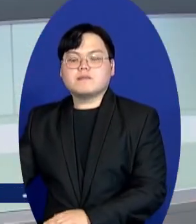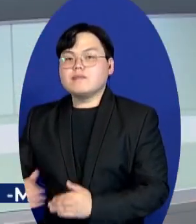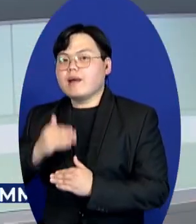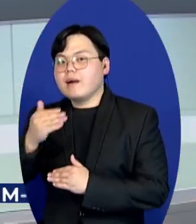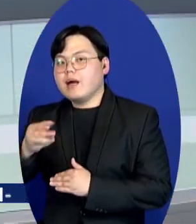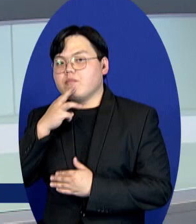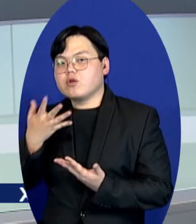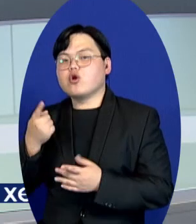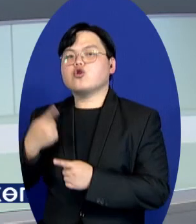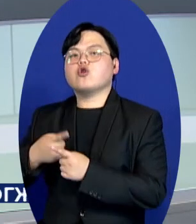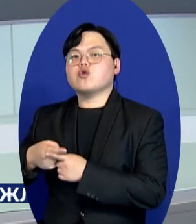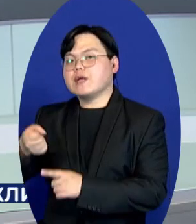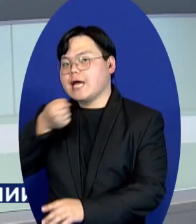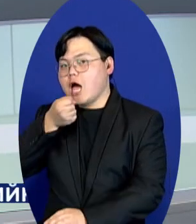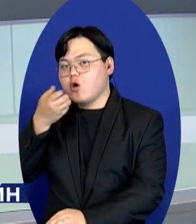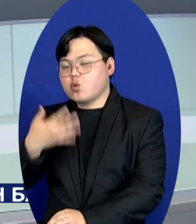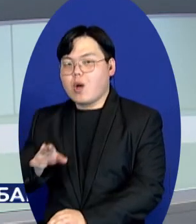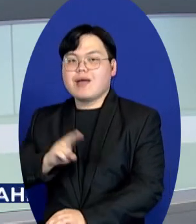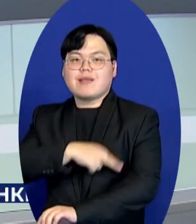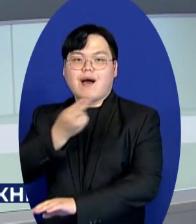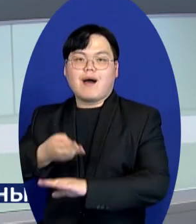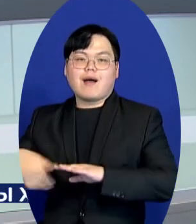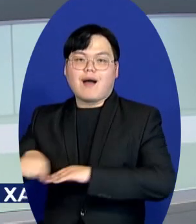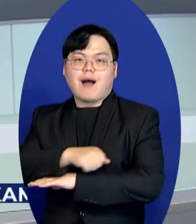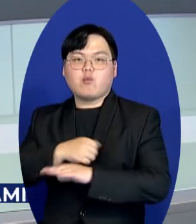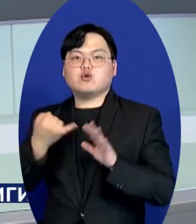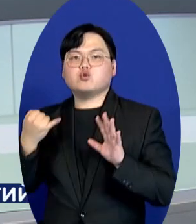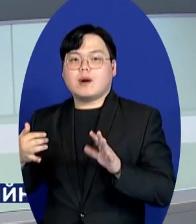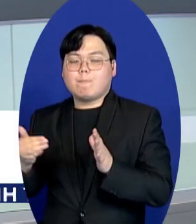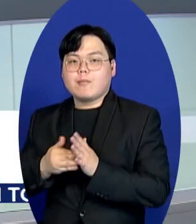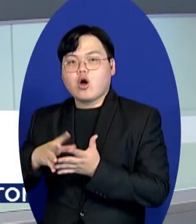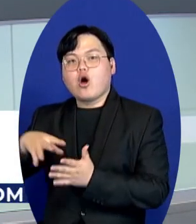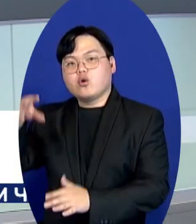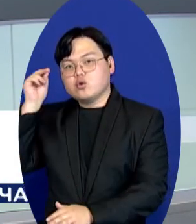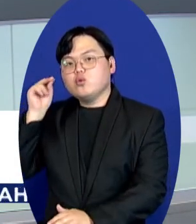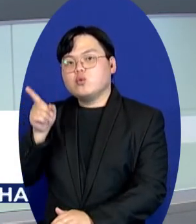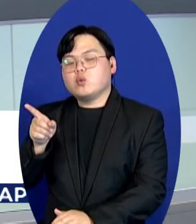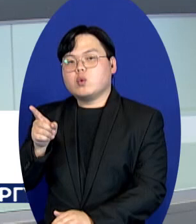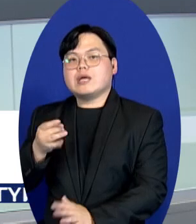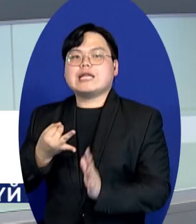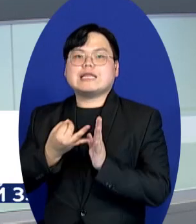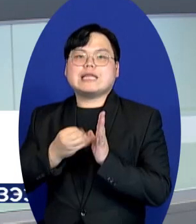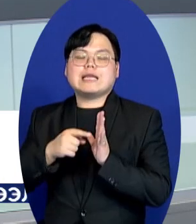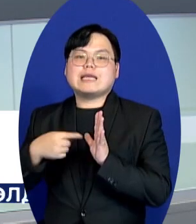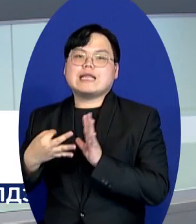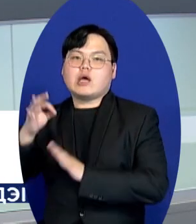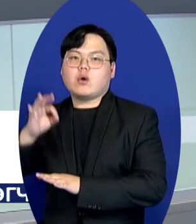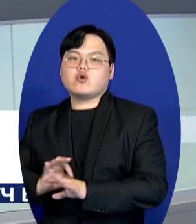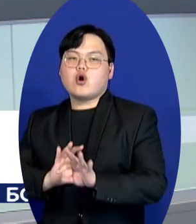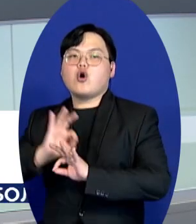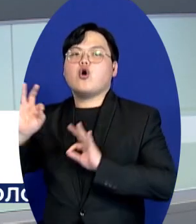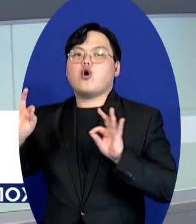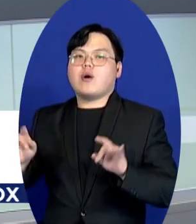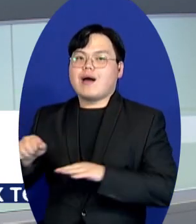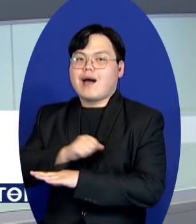Дараагийн мэдээгээ бид орон нутгаас бэлтгэлээ. Дархуул аймагт 6,000 орчим оюутан суралцдаг. Нийт оюутнуудын 70-80% нь өөр аймаг орон нутгаас